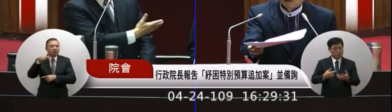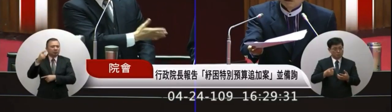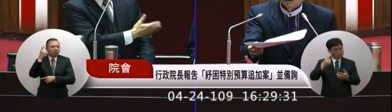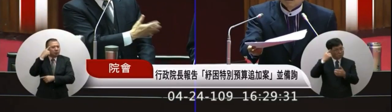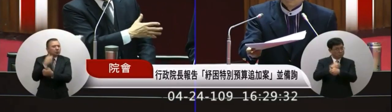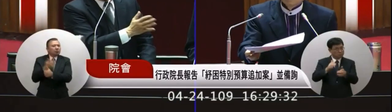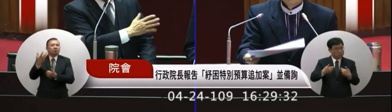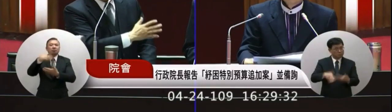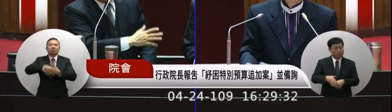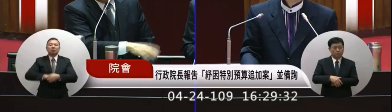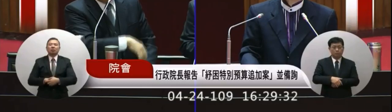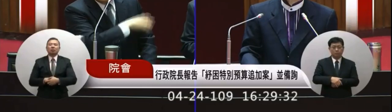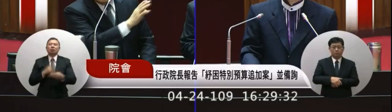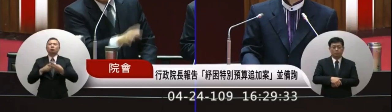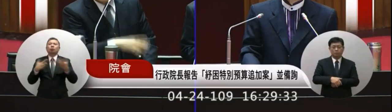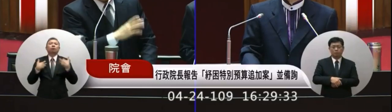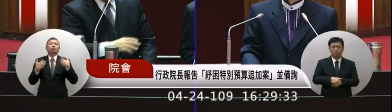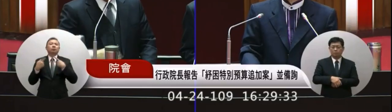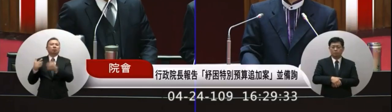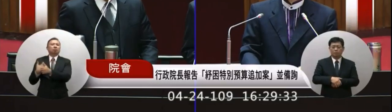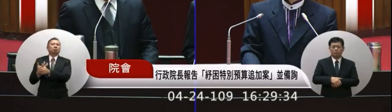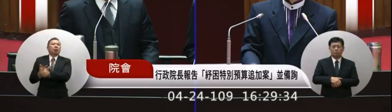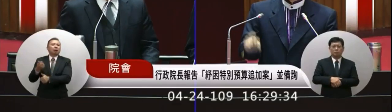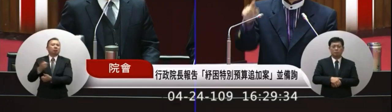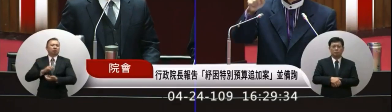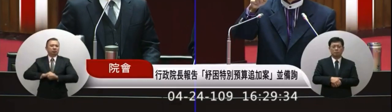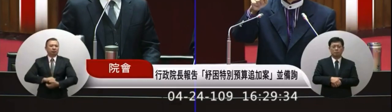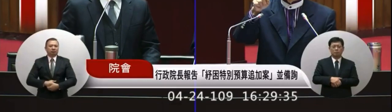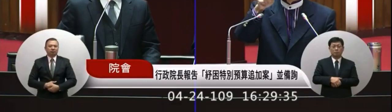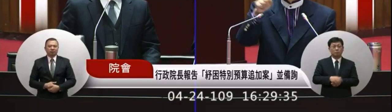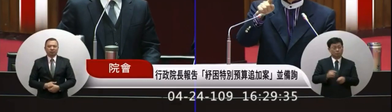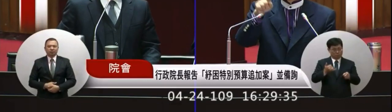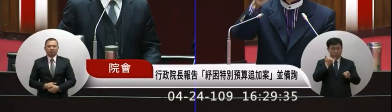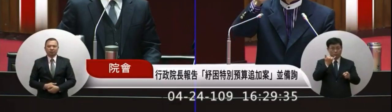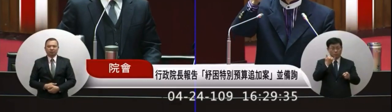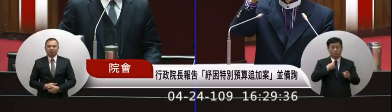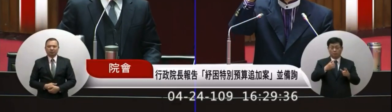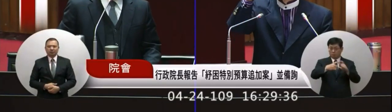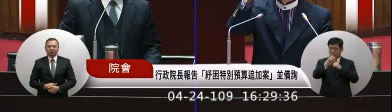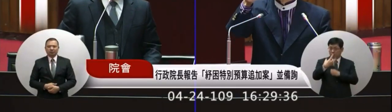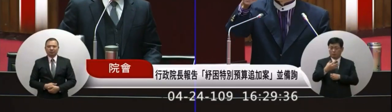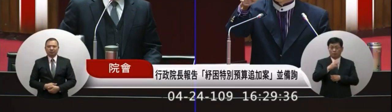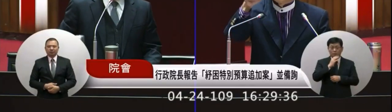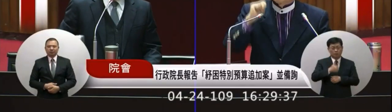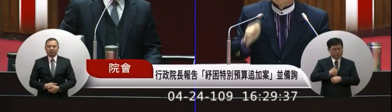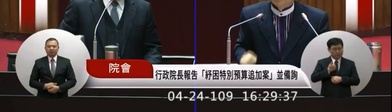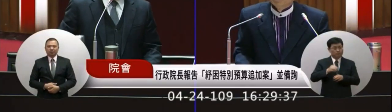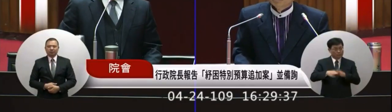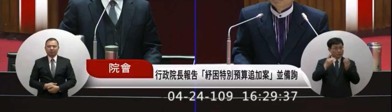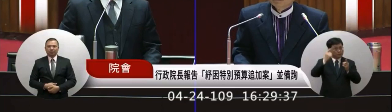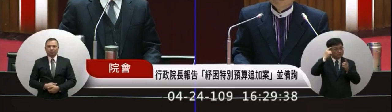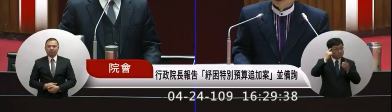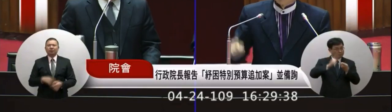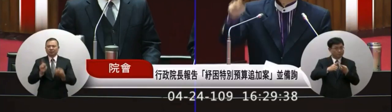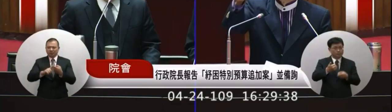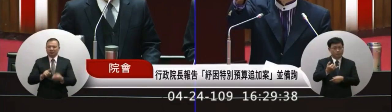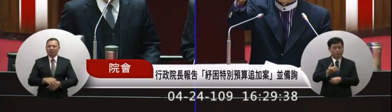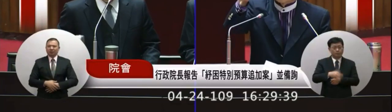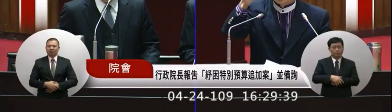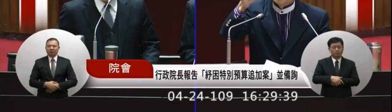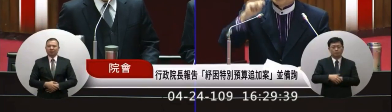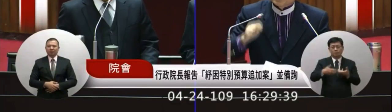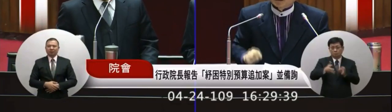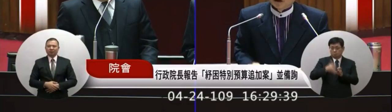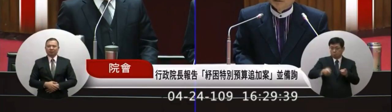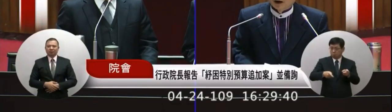考虑无？ 和主管部位， 你不会从。哎， 你可以讲回答一个正面思考，是啥 哩无？ 不啦，